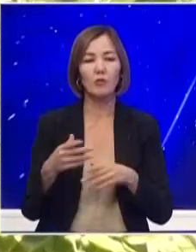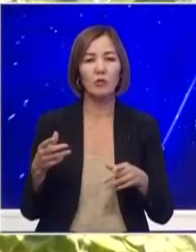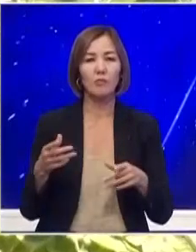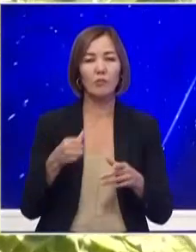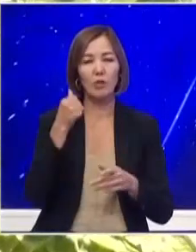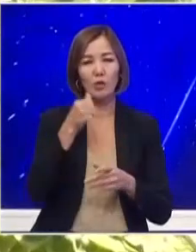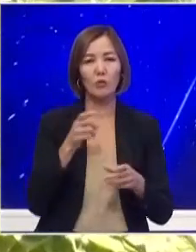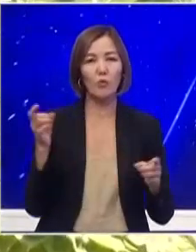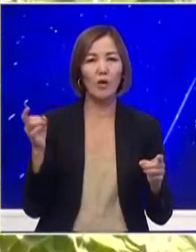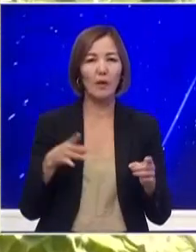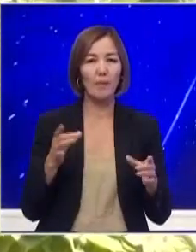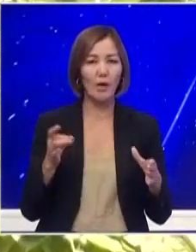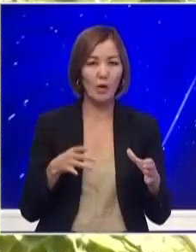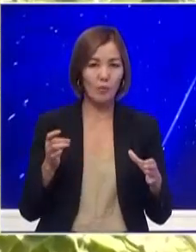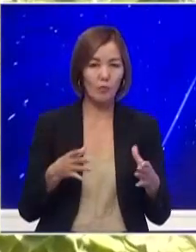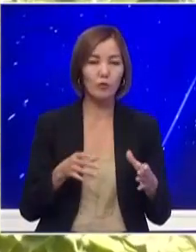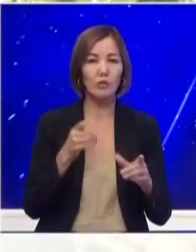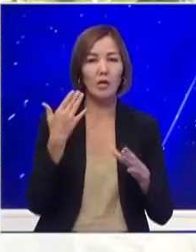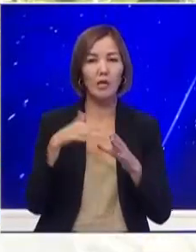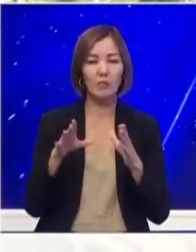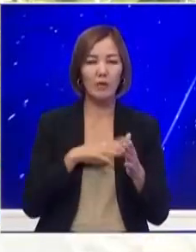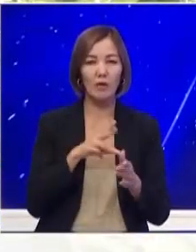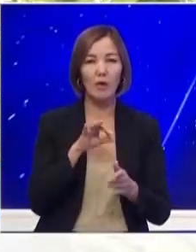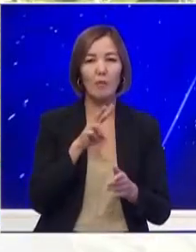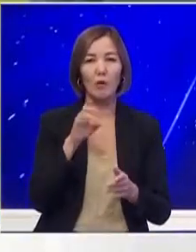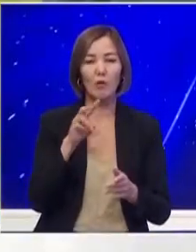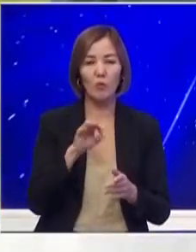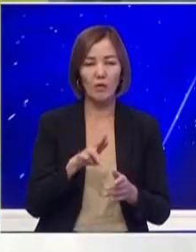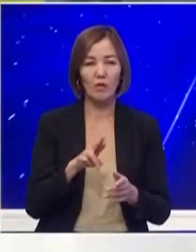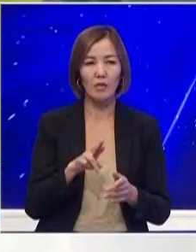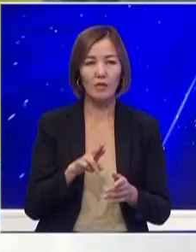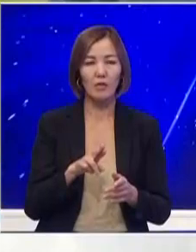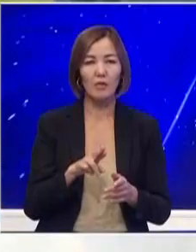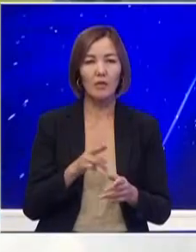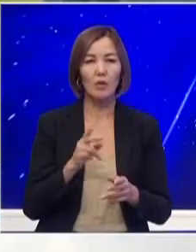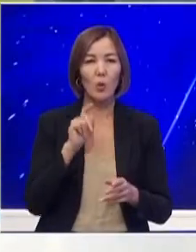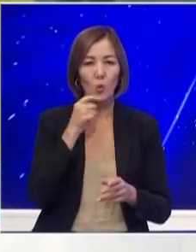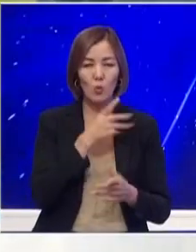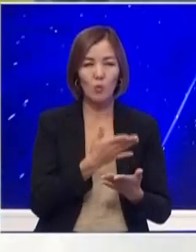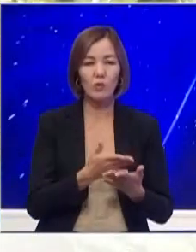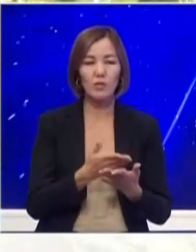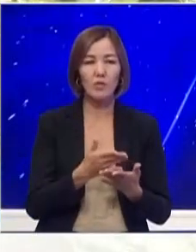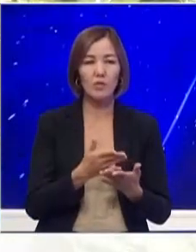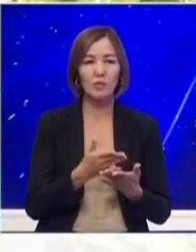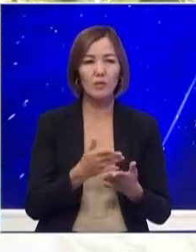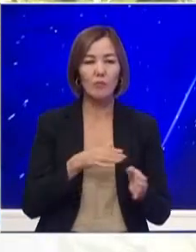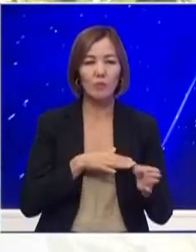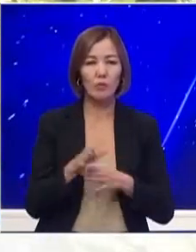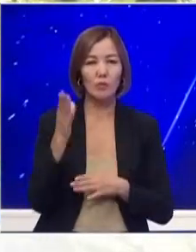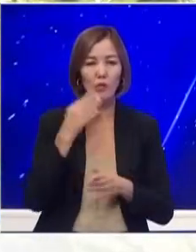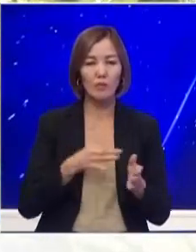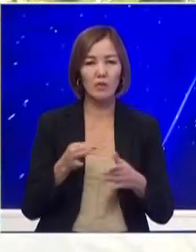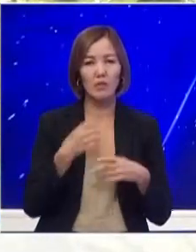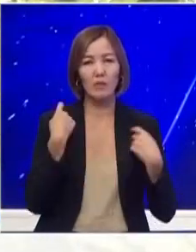отправляли. Немножко лука репчатого отправили в Монголию. А касательно кукурузы, кукуруза она здесь полностью в Алматинской